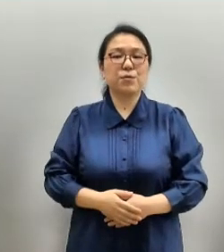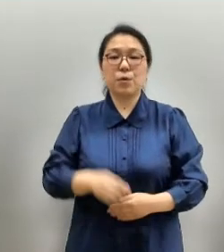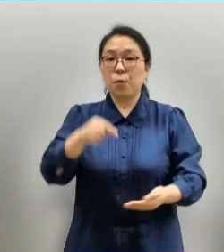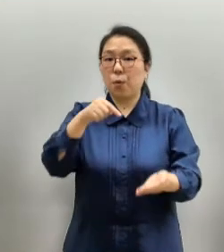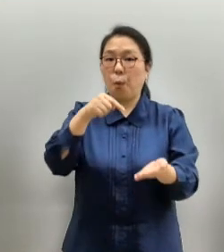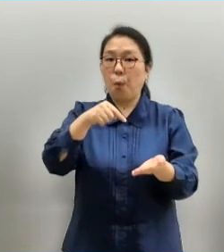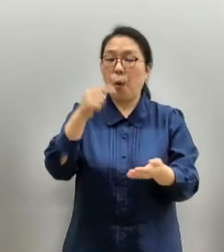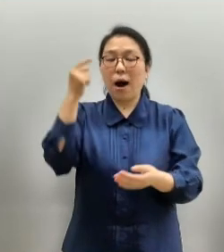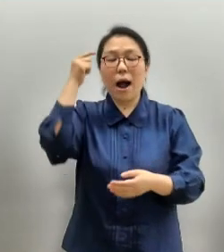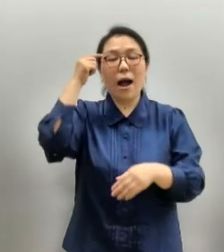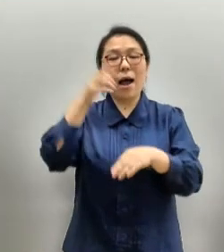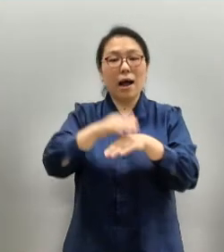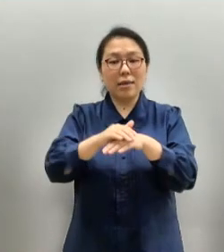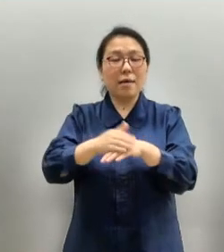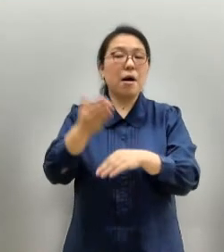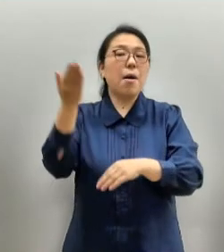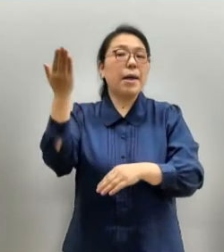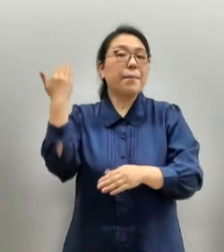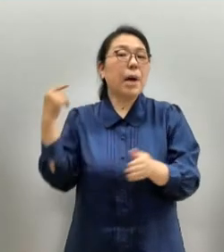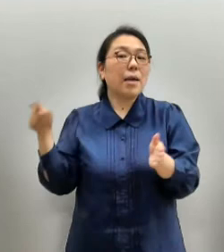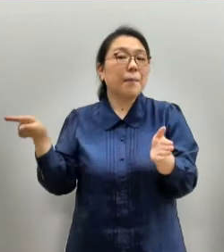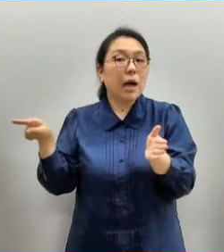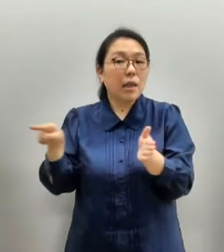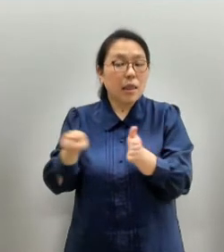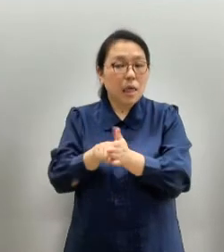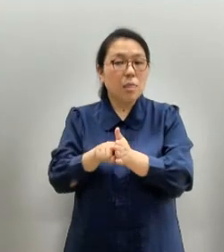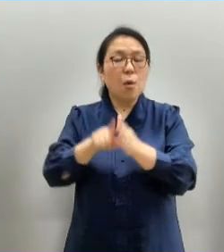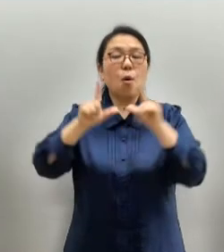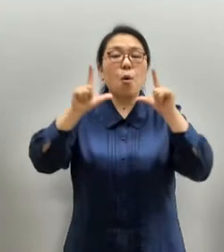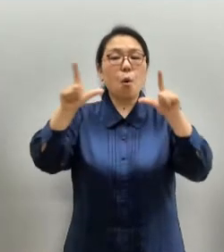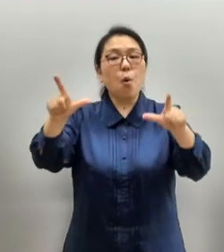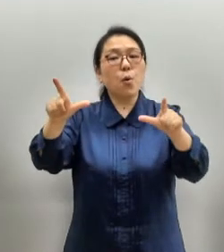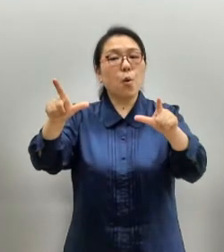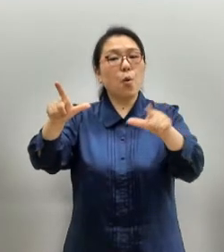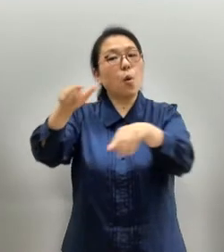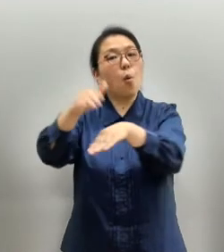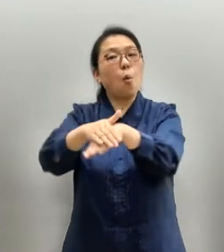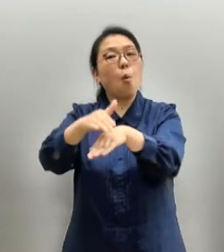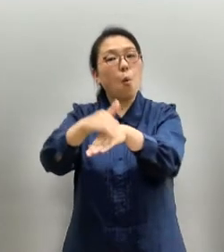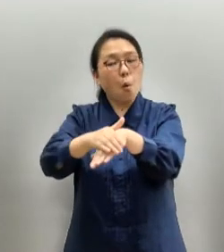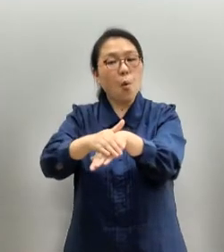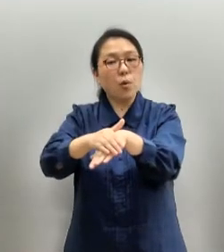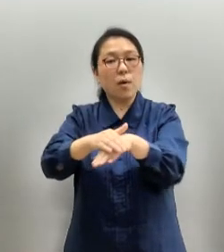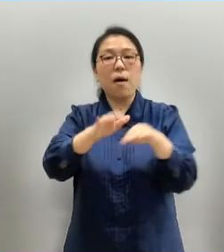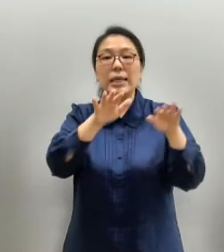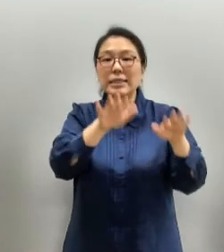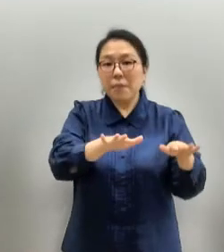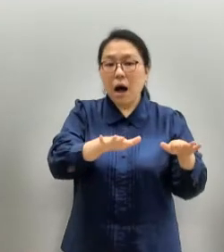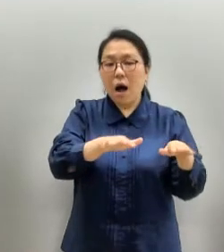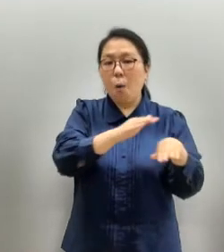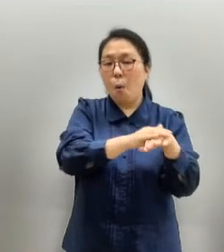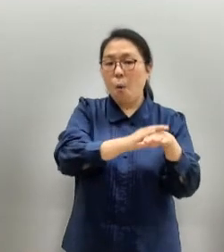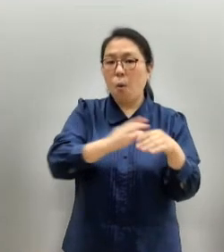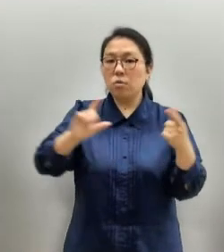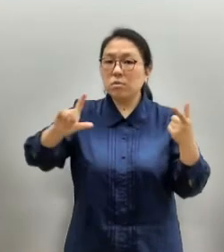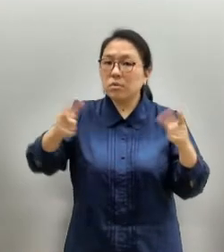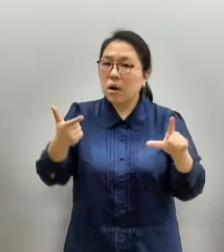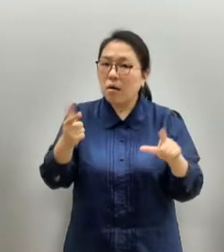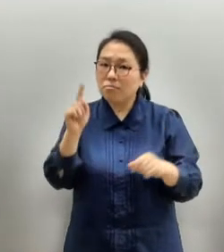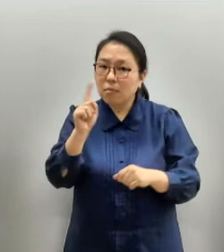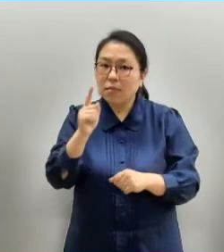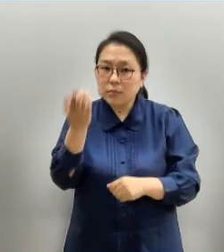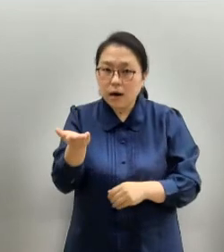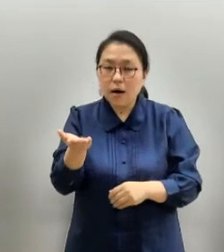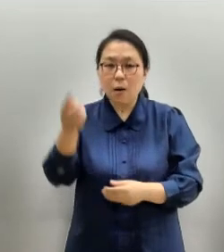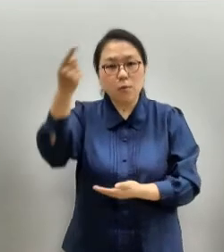のは前のこれまでのですね、公表の考え方とどのように変わっているのかというのを教